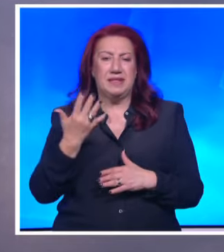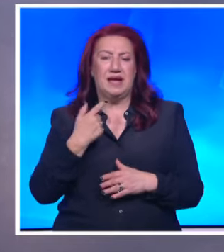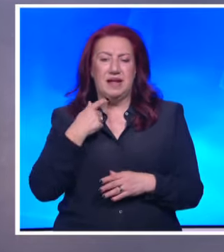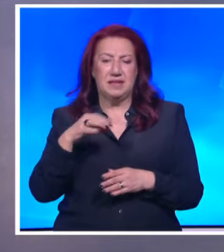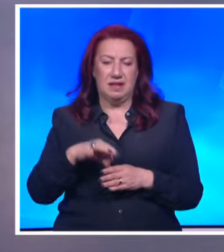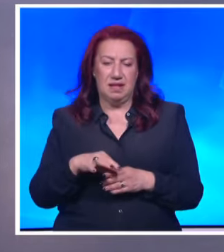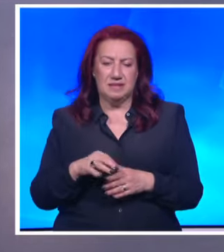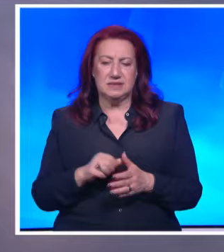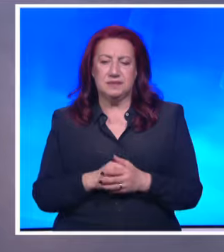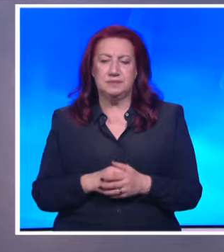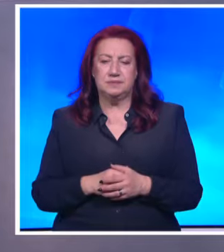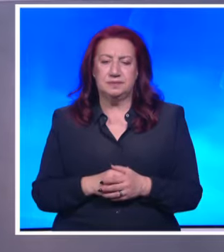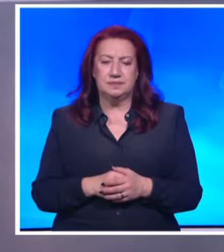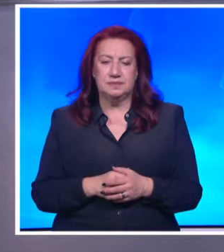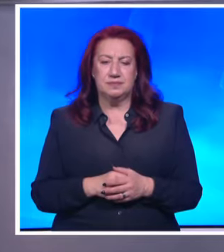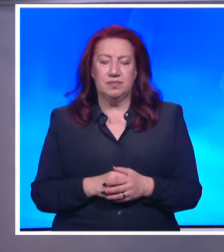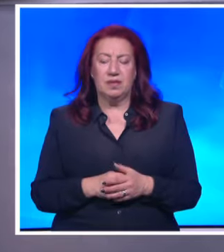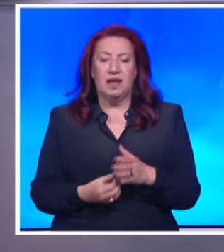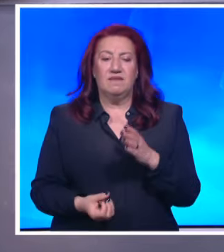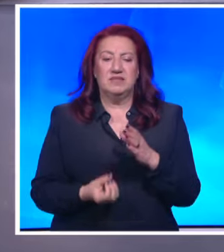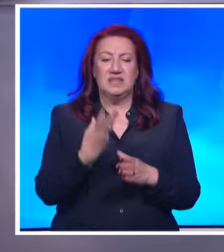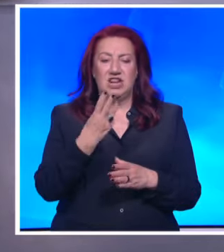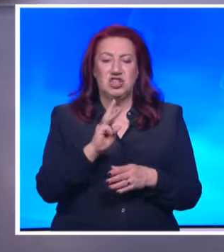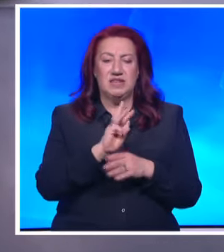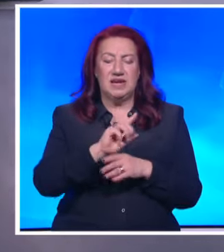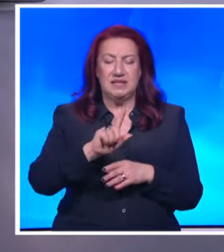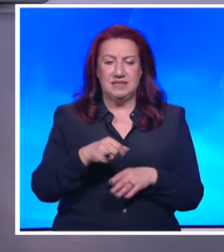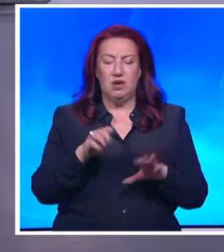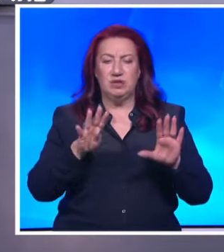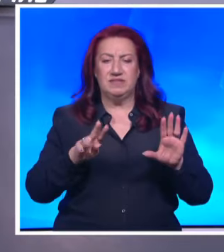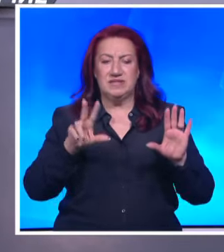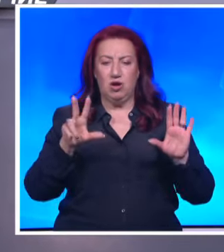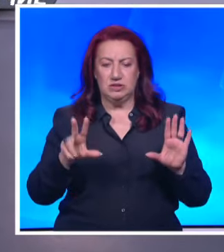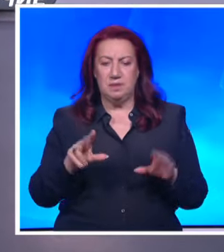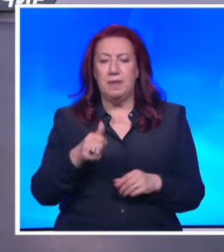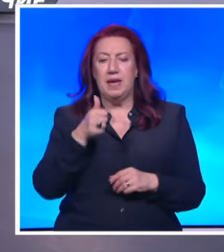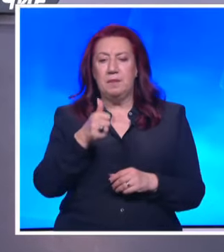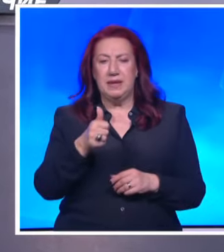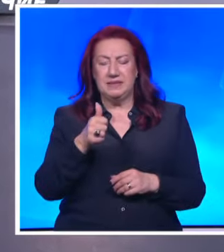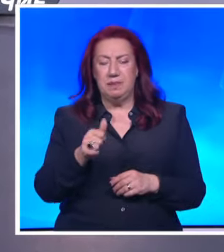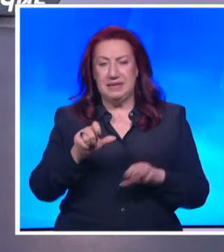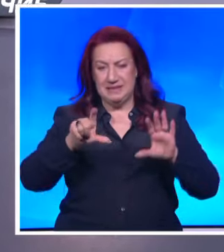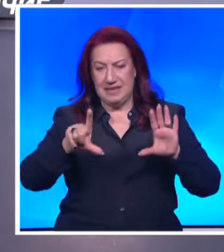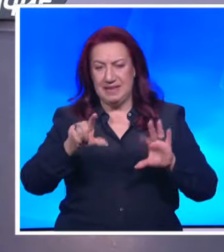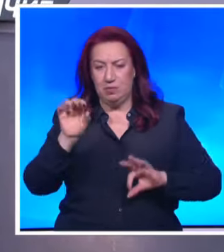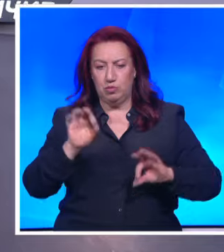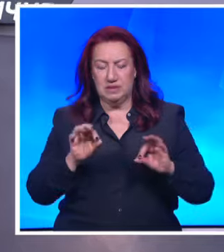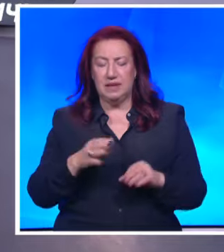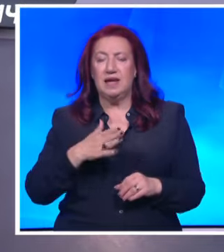14,44 на 100. Ето и останалите. Възраждане с 13,98 на 100, БСП с 7%, Има такъв